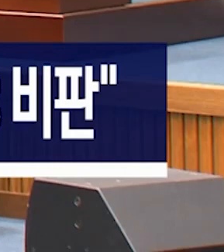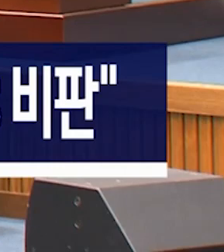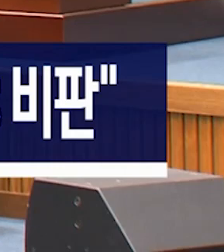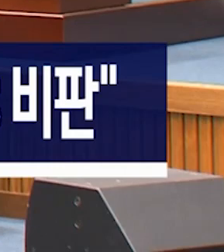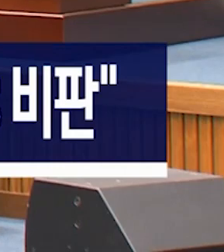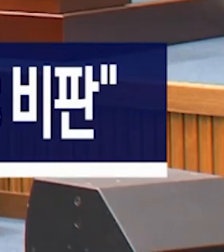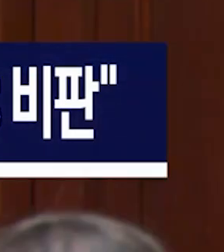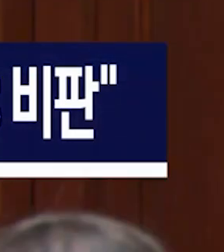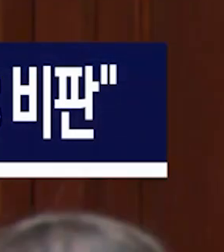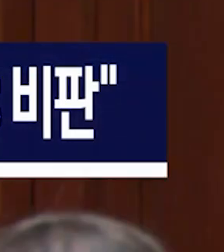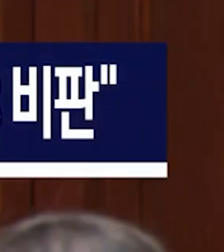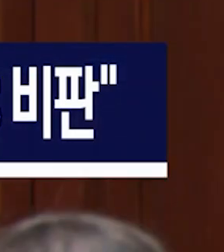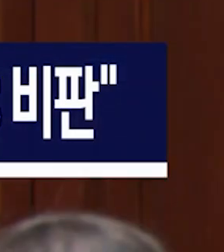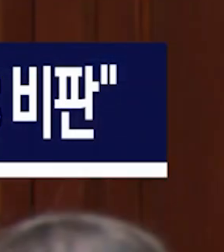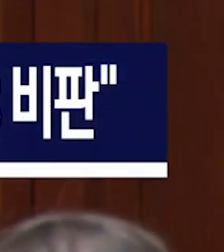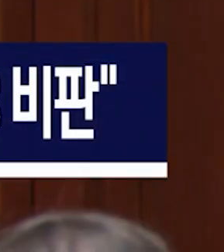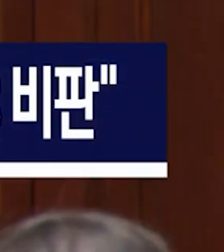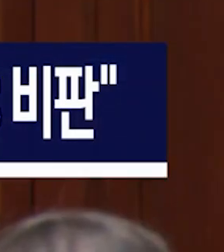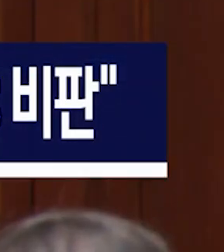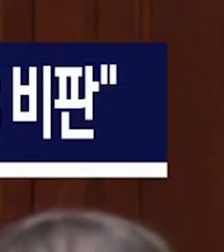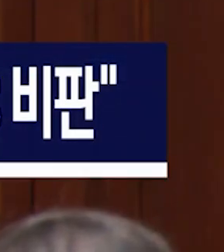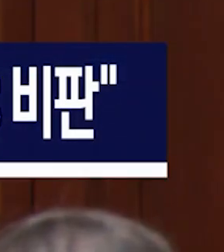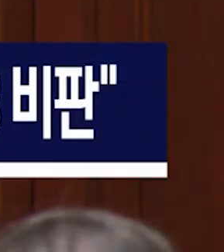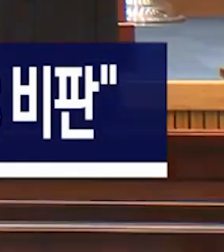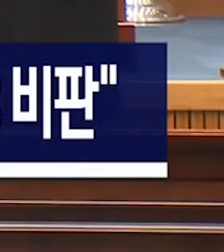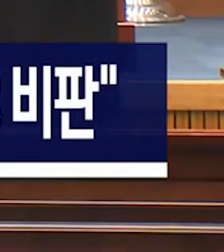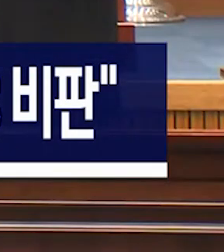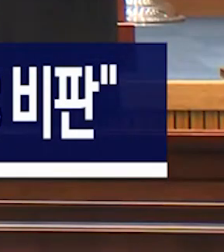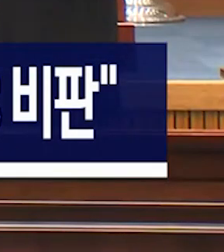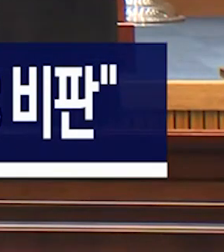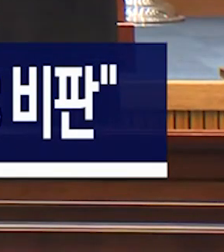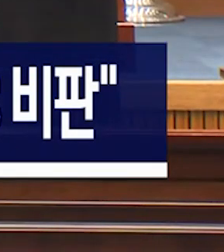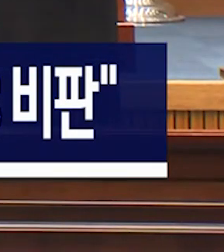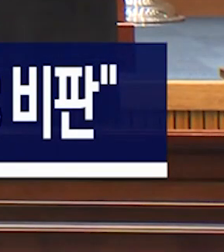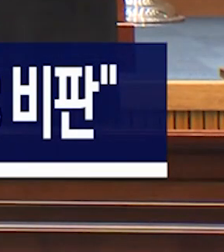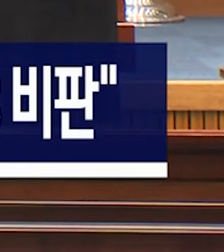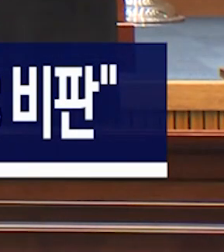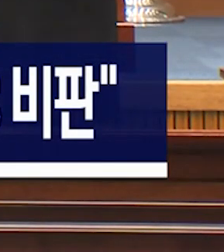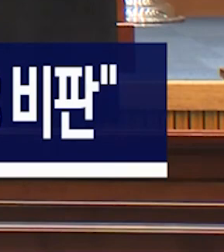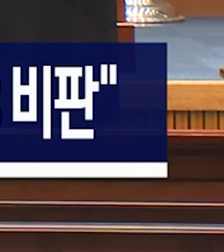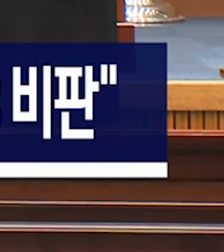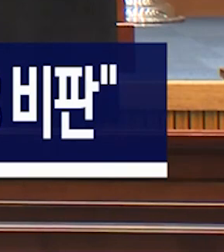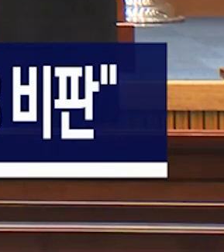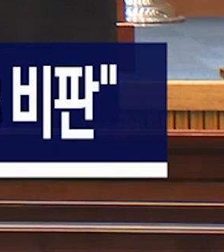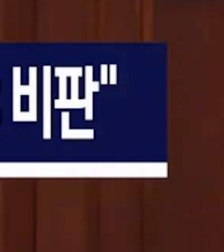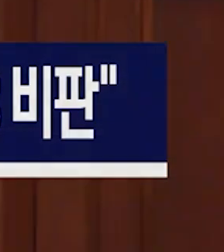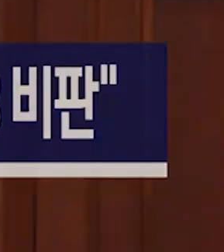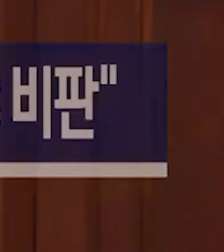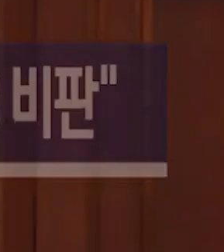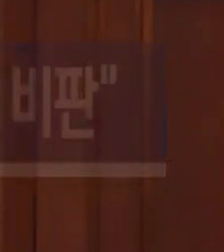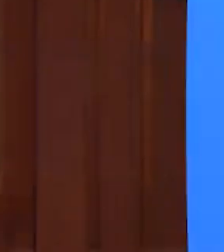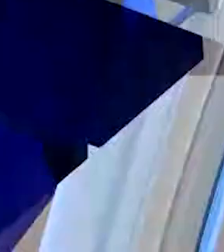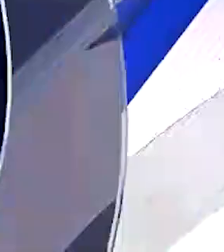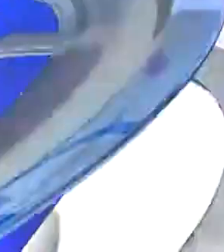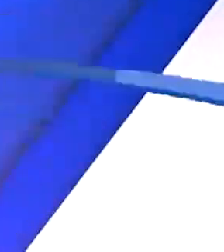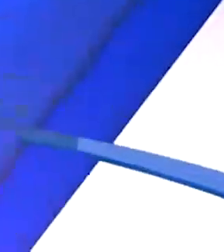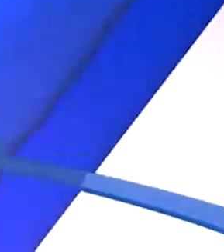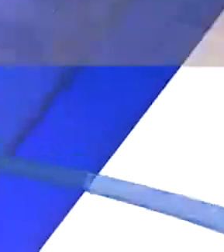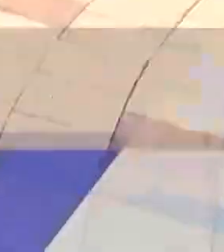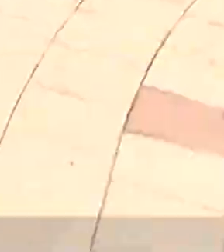나섰습니다. 그동안 그들만의 리그로 변질된 5.18에 대한 젊은 세대 비판이 많은 것을 생각하게 하고 있습니다.